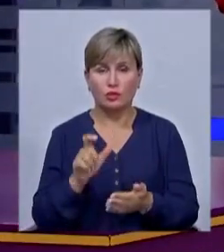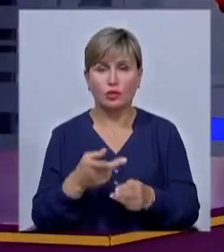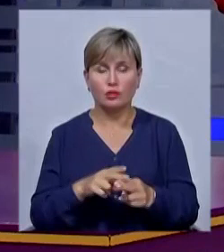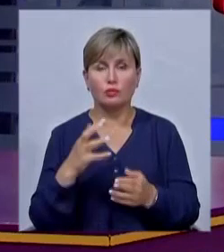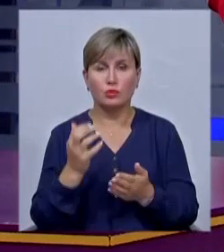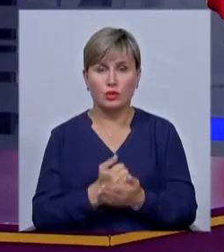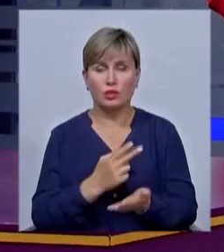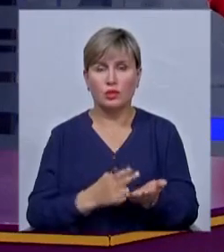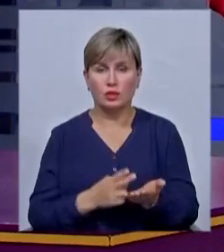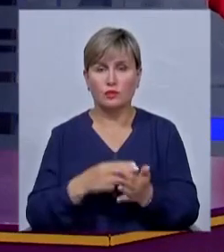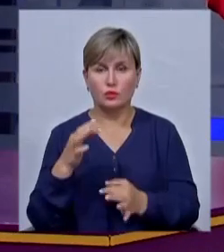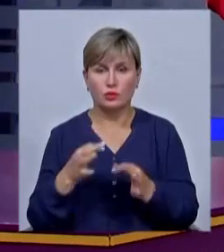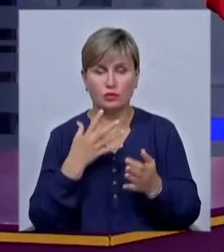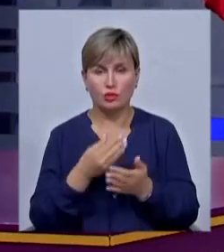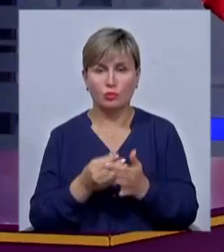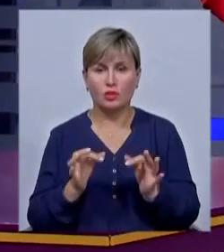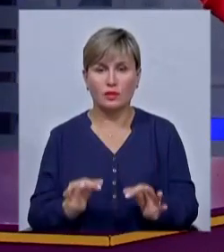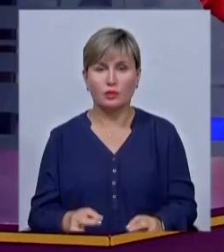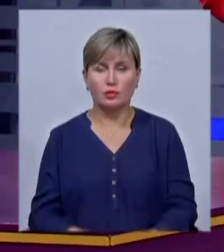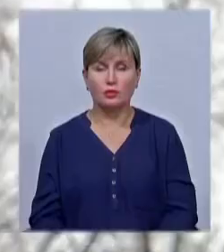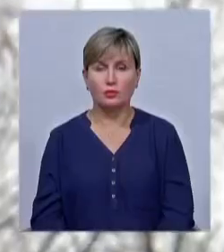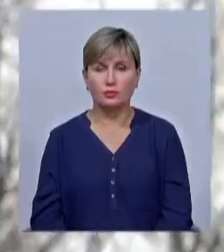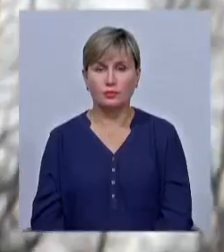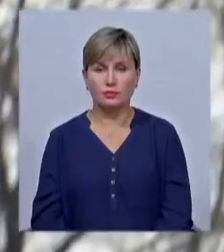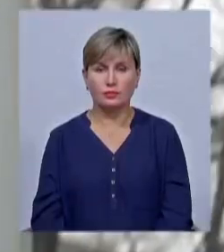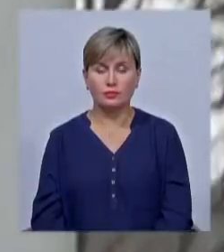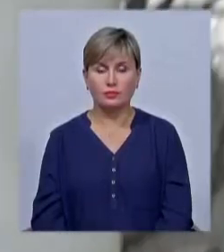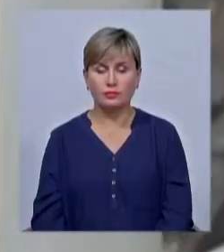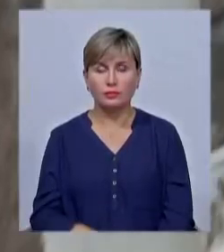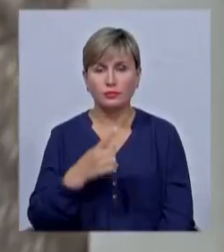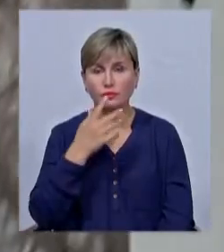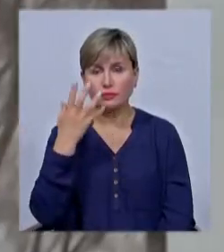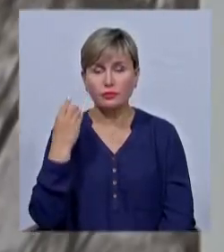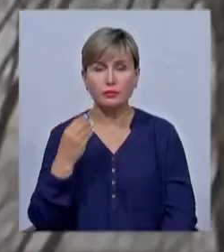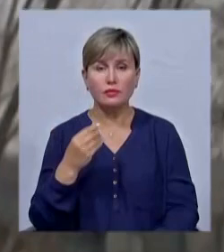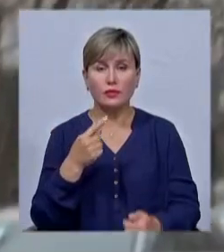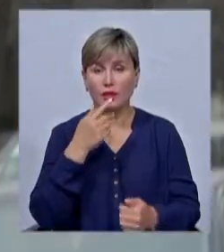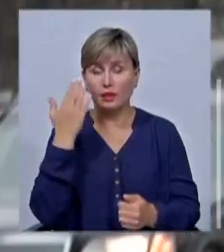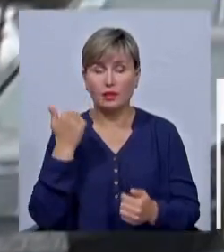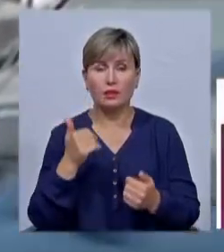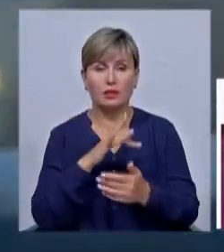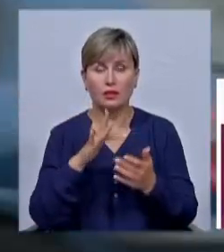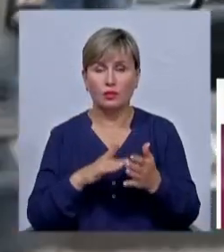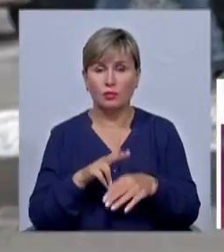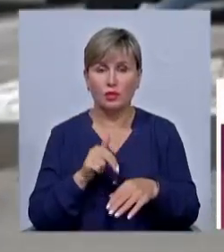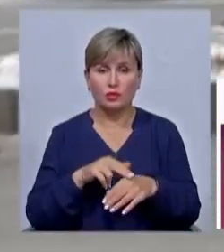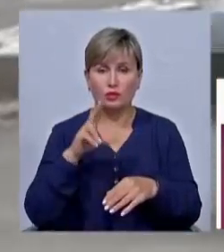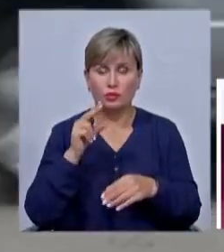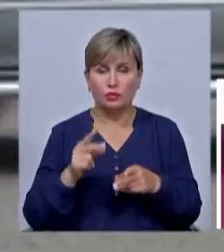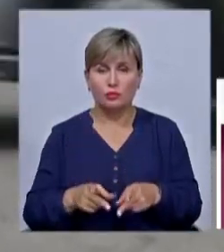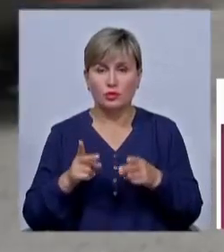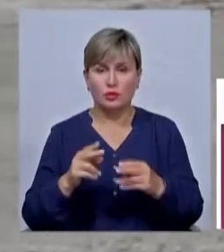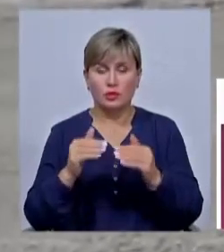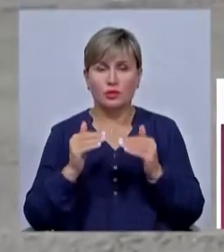удалось доказать в суде свою правоту на днях городском департаменте полиции отчитали что число преступлений снизилось